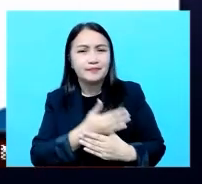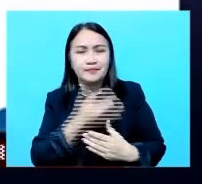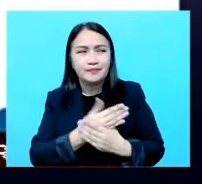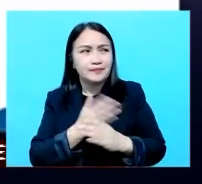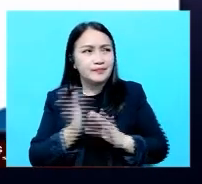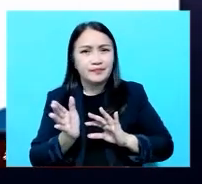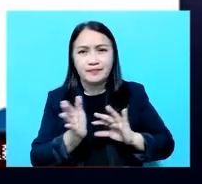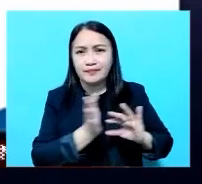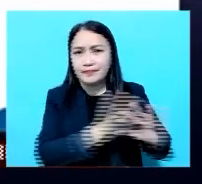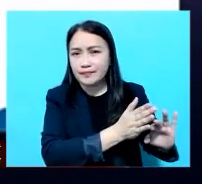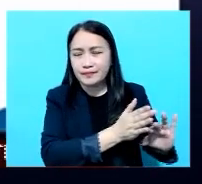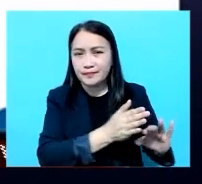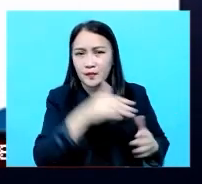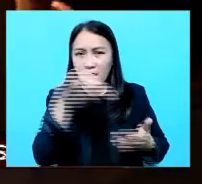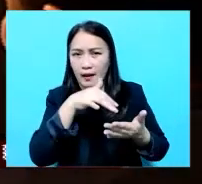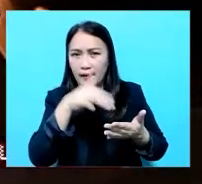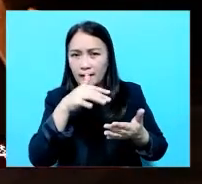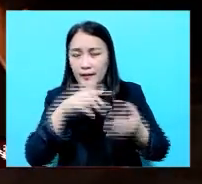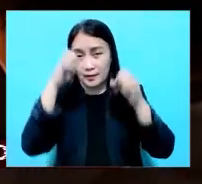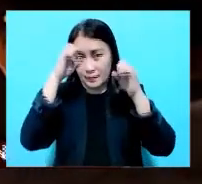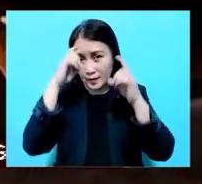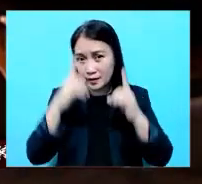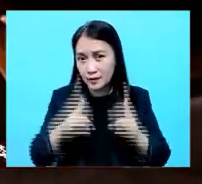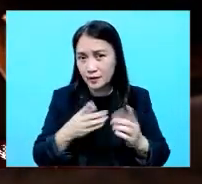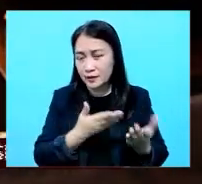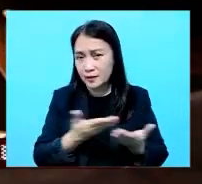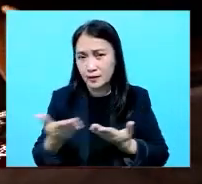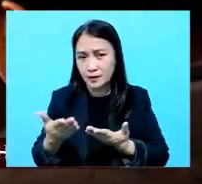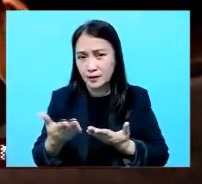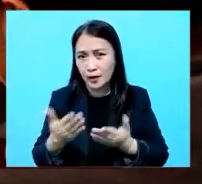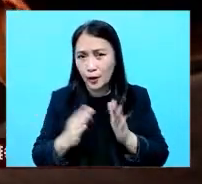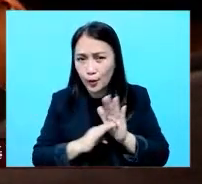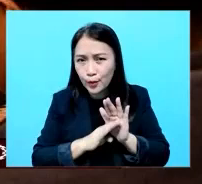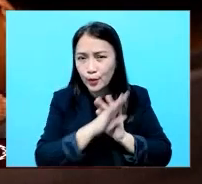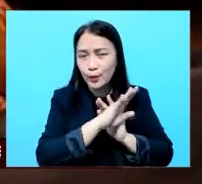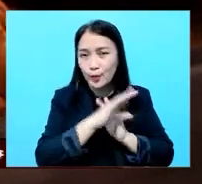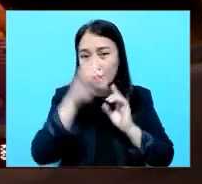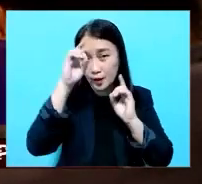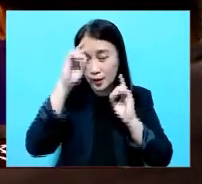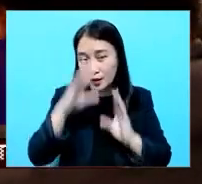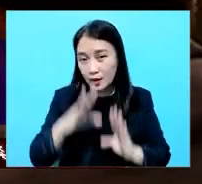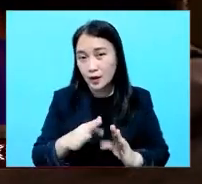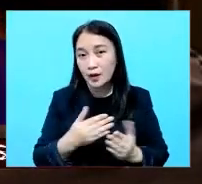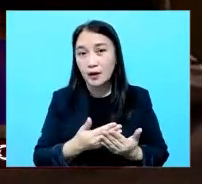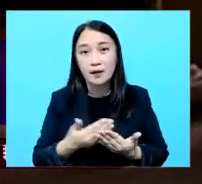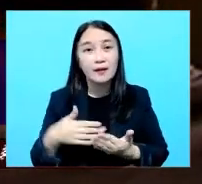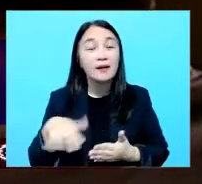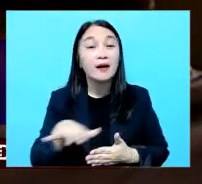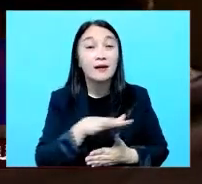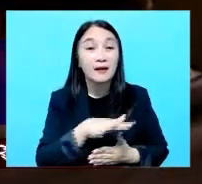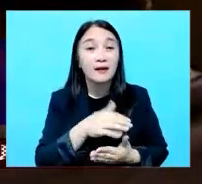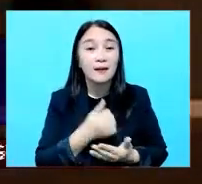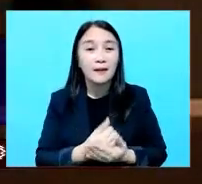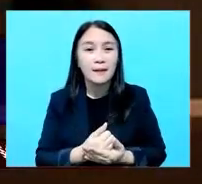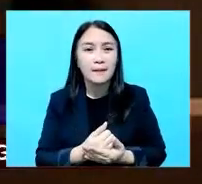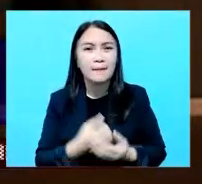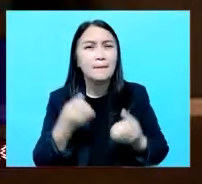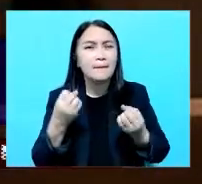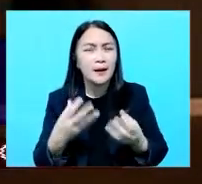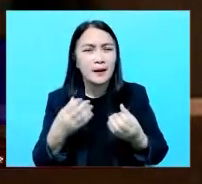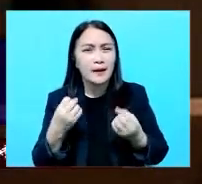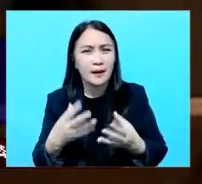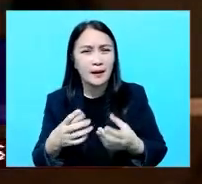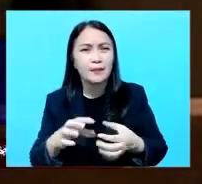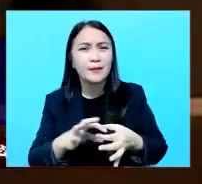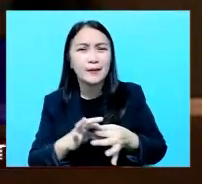sa learning recovery sa bansa. Habang ang NTF-LCAC ilang beses nang nasangkot sa kontrobersiya dahil sa